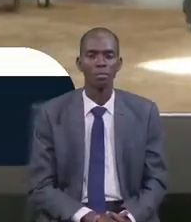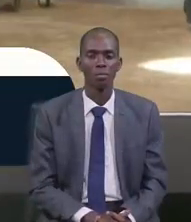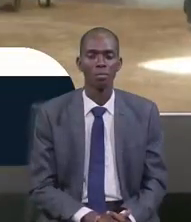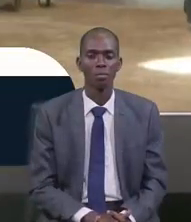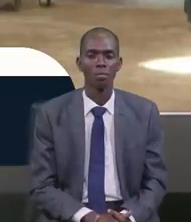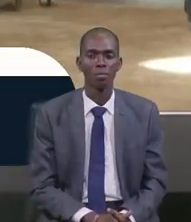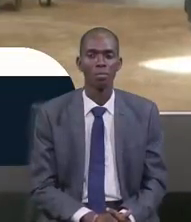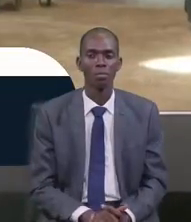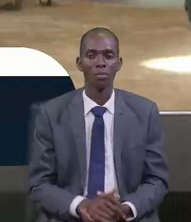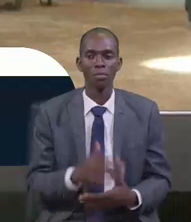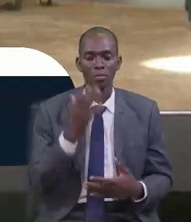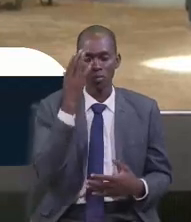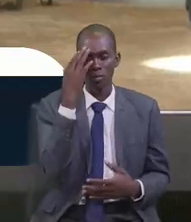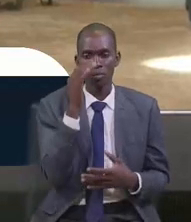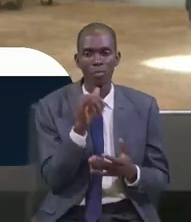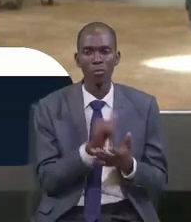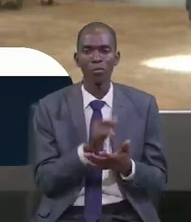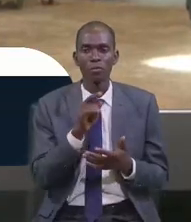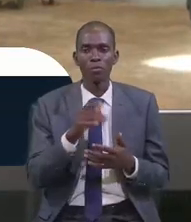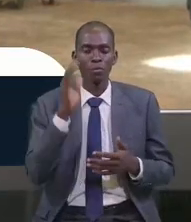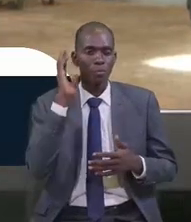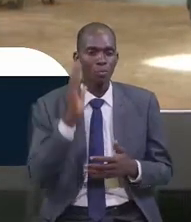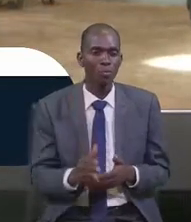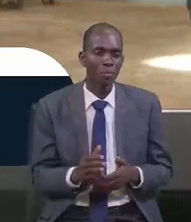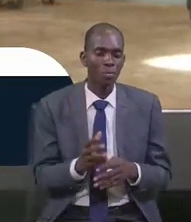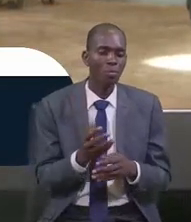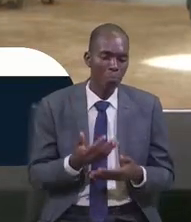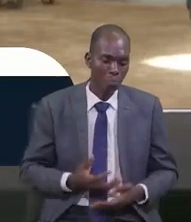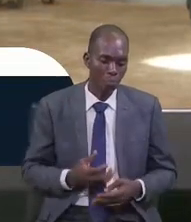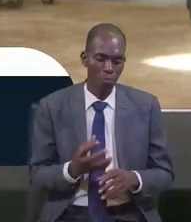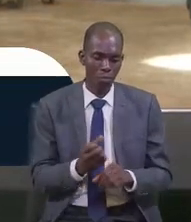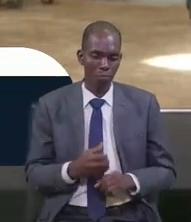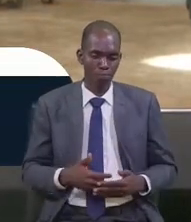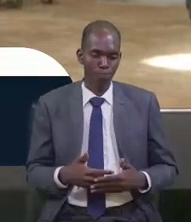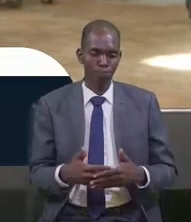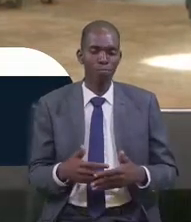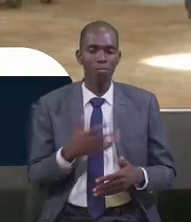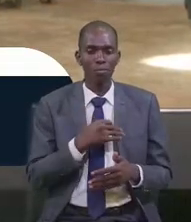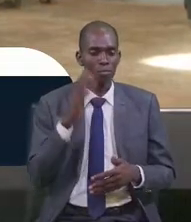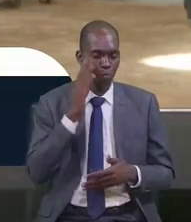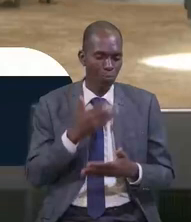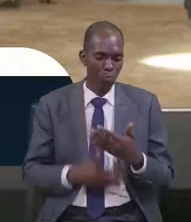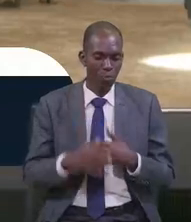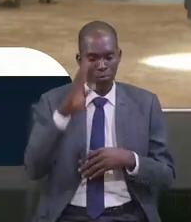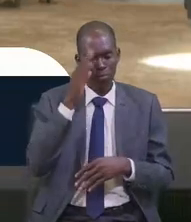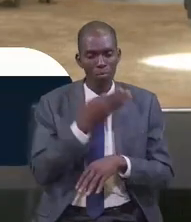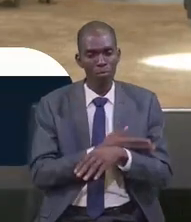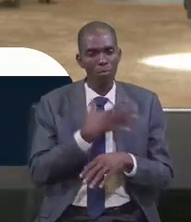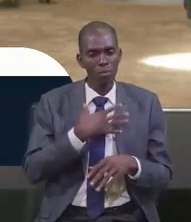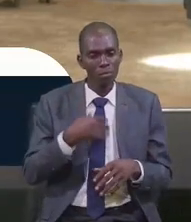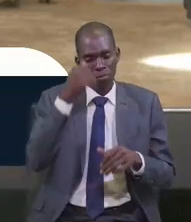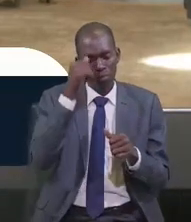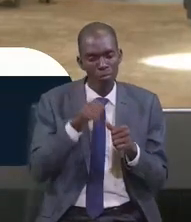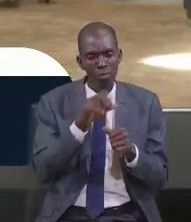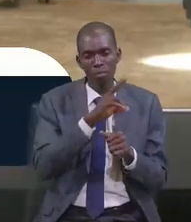vas devenir enceinte, et tu enfanteras un fils. Le rasoir ne passera point sur sa tête, parce que